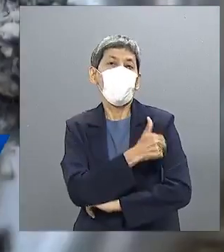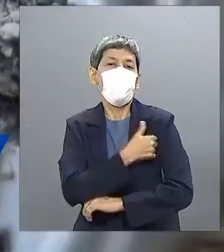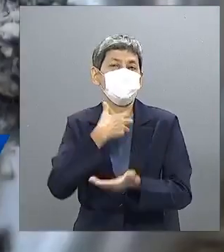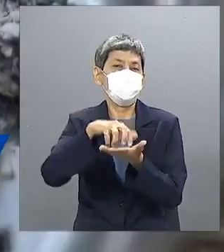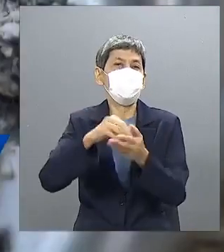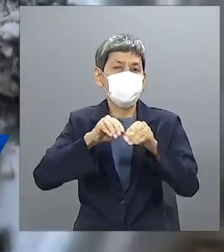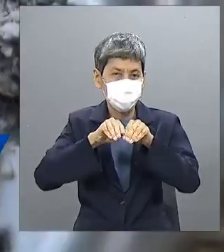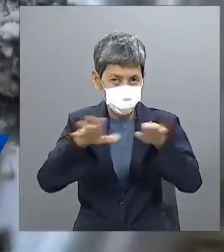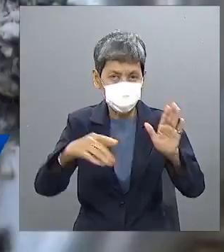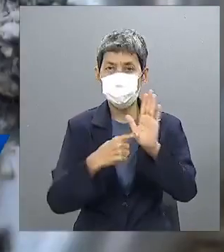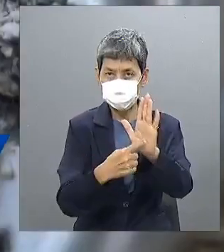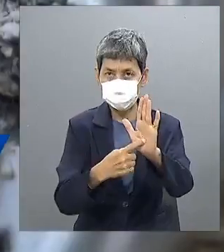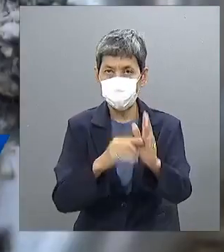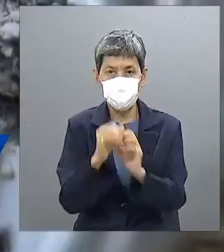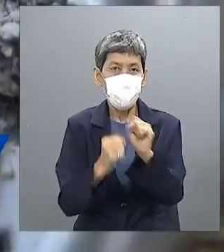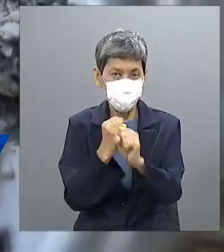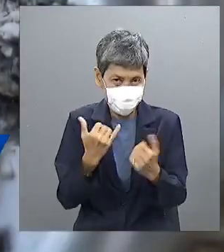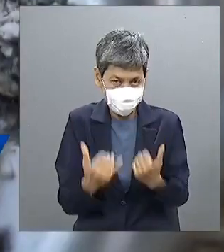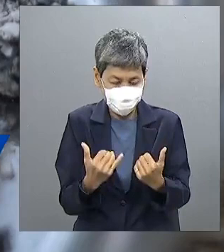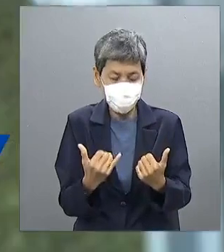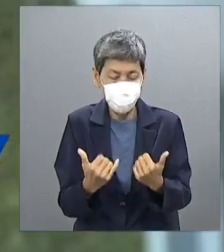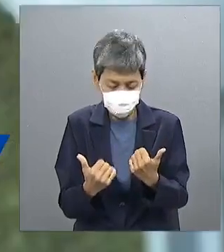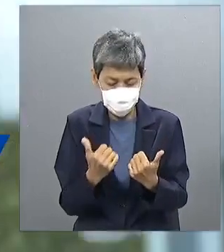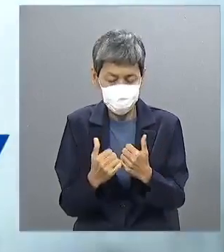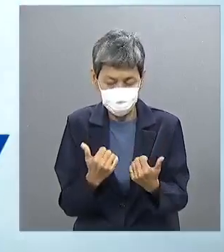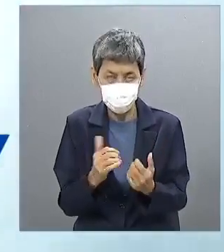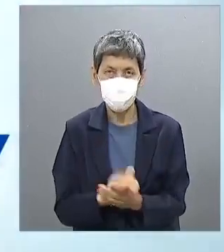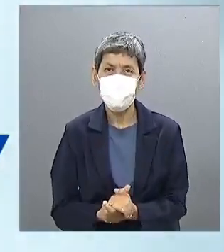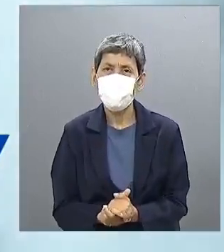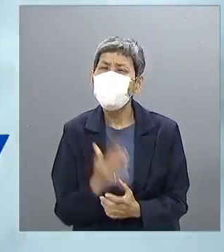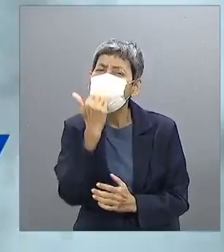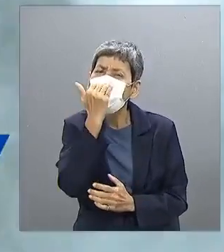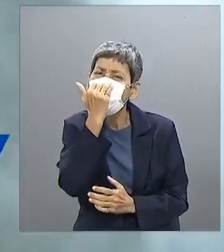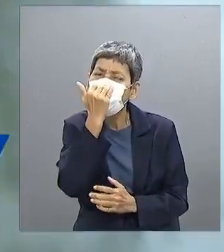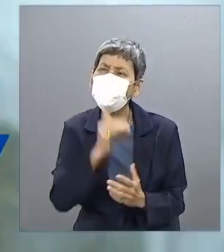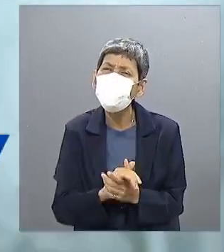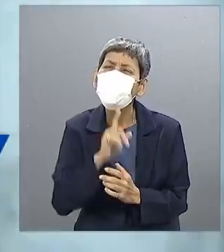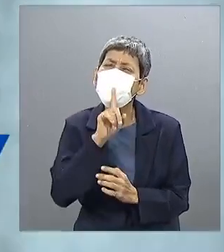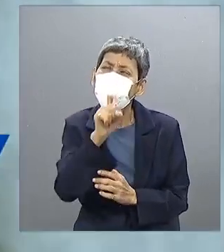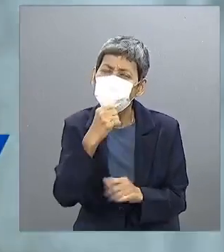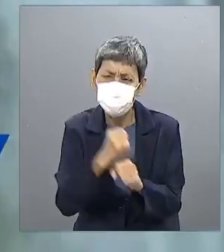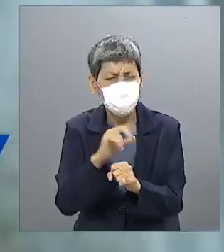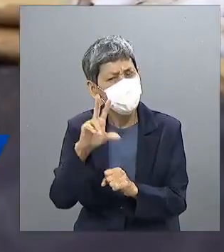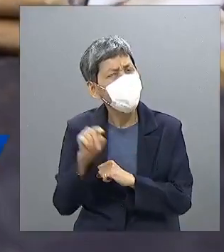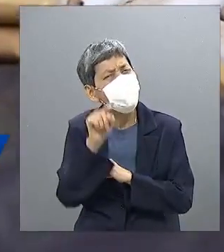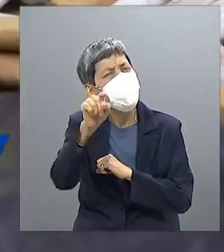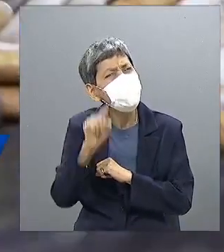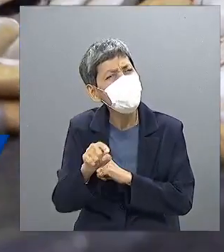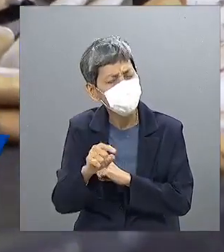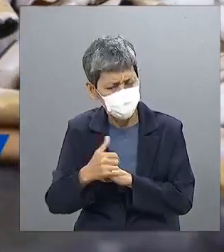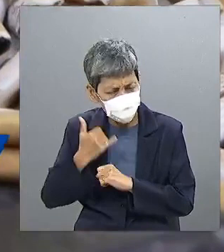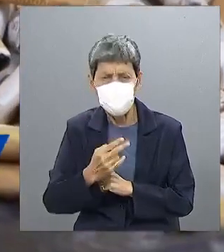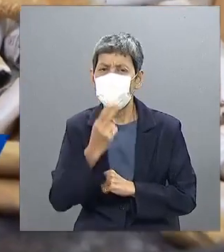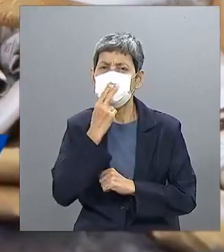รับปีนี้เลยครับที่เป็นแค่แสงในการรณรงค์คำว่าอะไรคะทำไมถึงมีเพียงแค่ 30แสนที่สามารถเข้าสู่